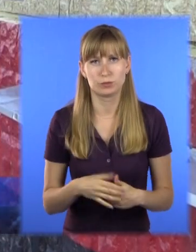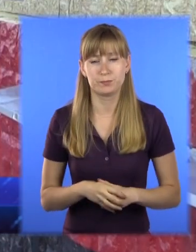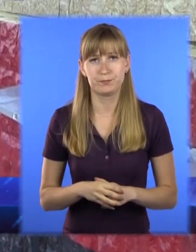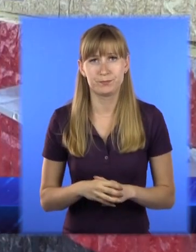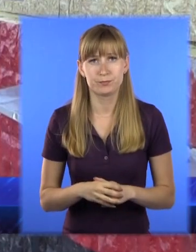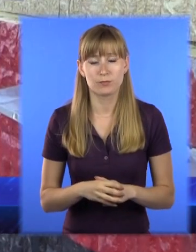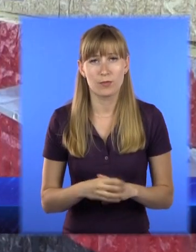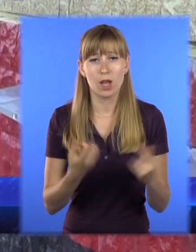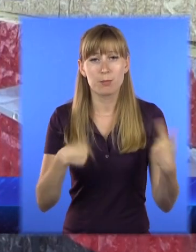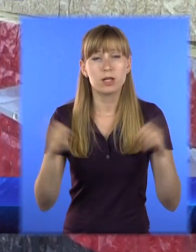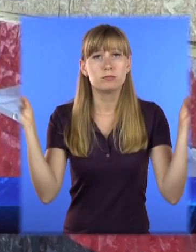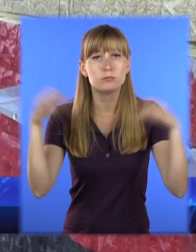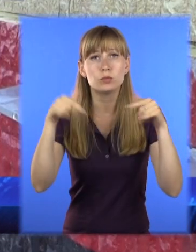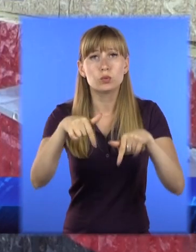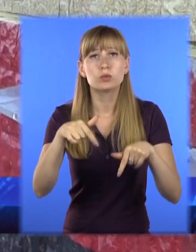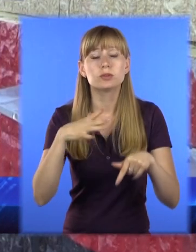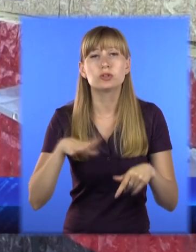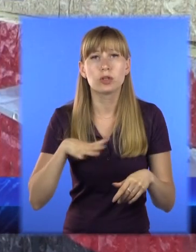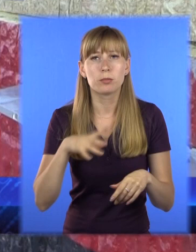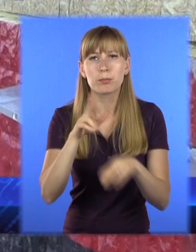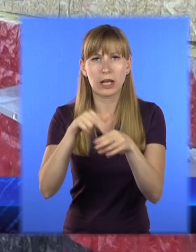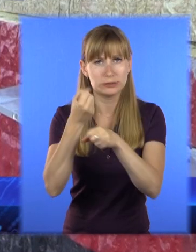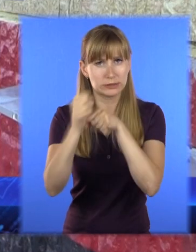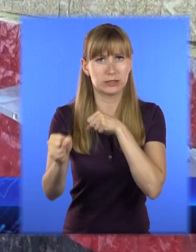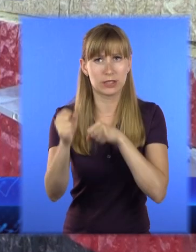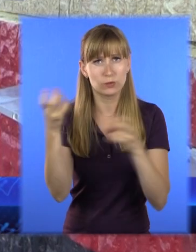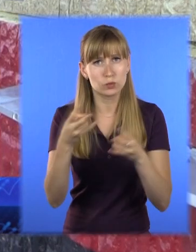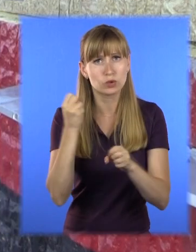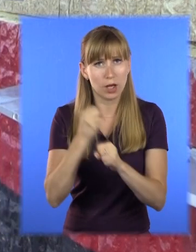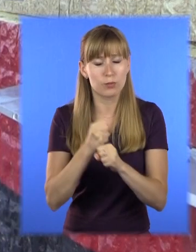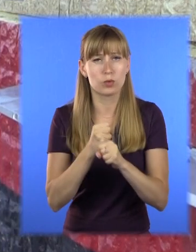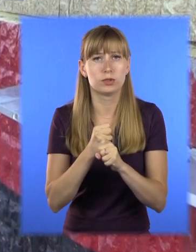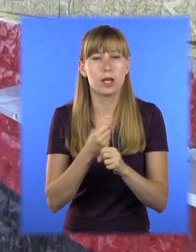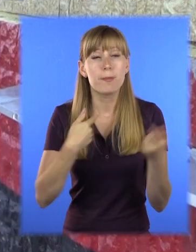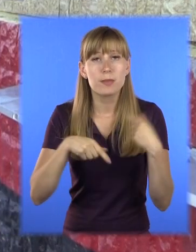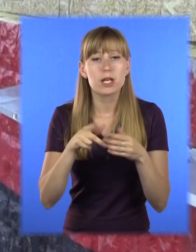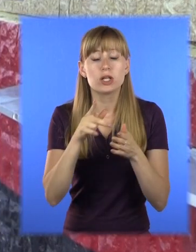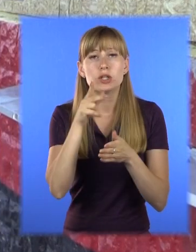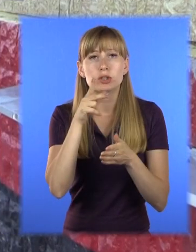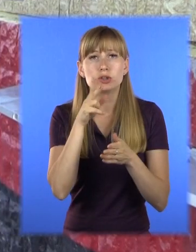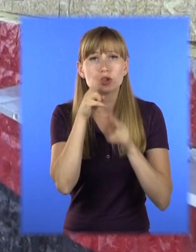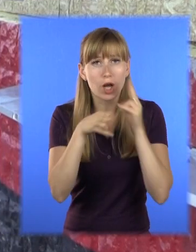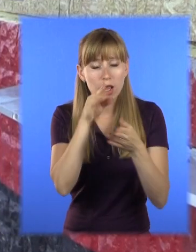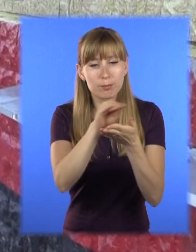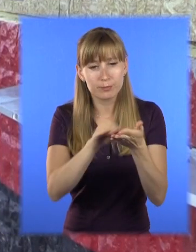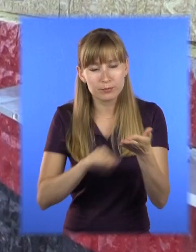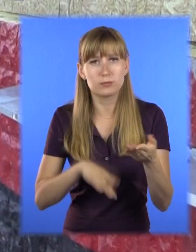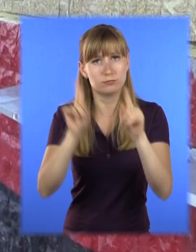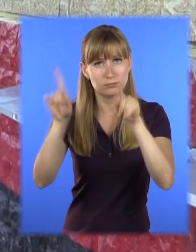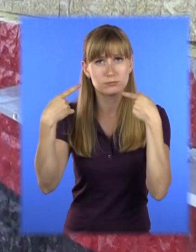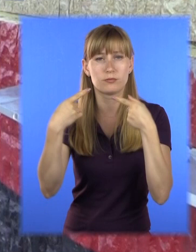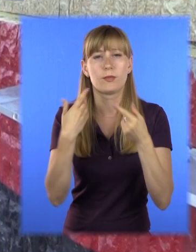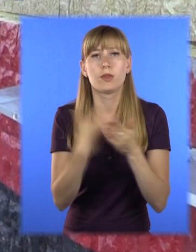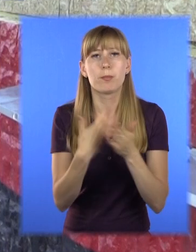справа зібратися тут, аби змусити поліцію працювати в нашому місті. Як саме? Ми подаємо резолюцію з конкретними вимогами,